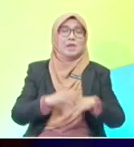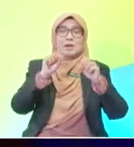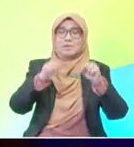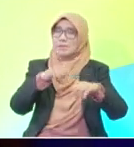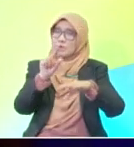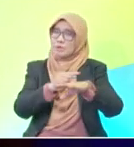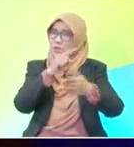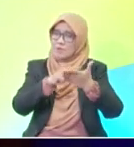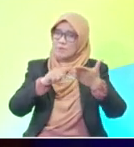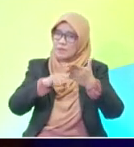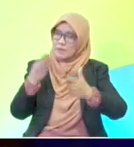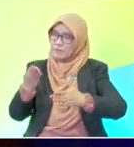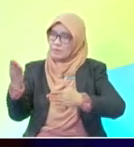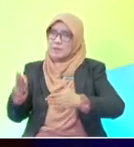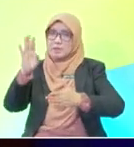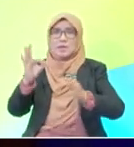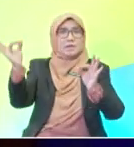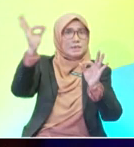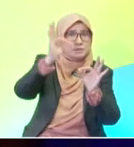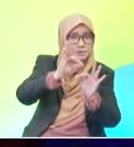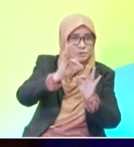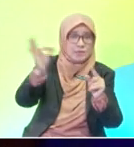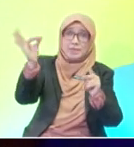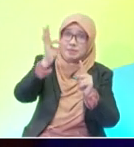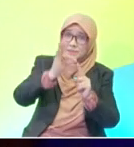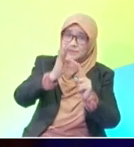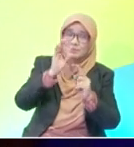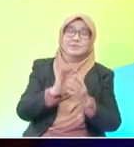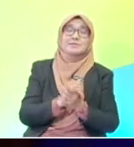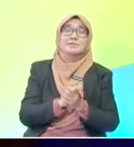sesuai dan kreatif. Sebabnya kita dalam proses